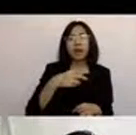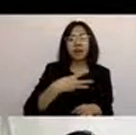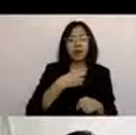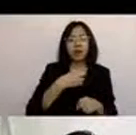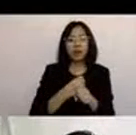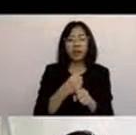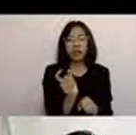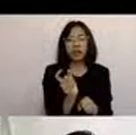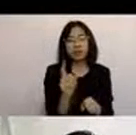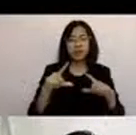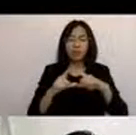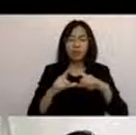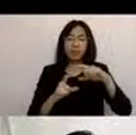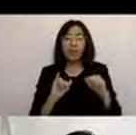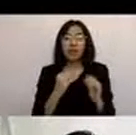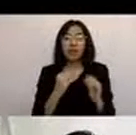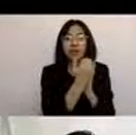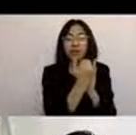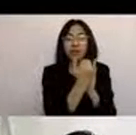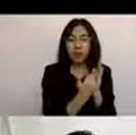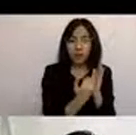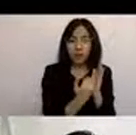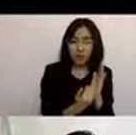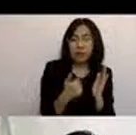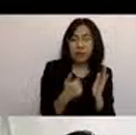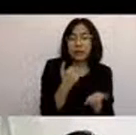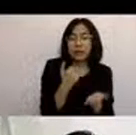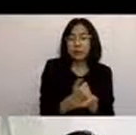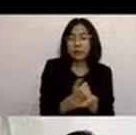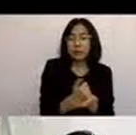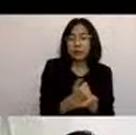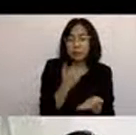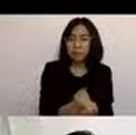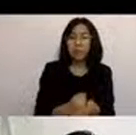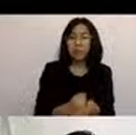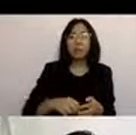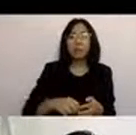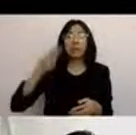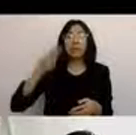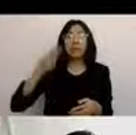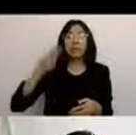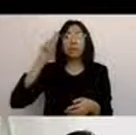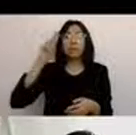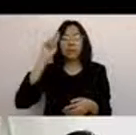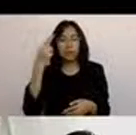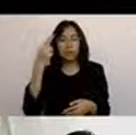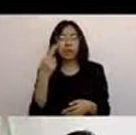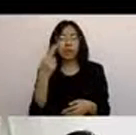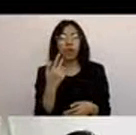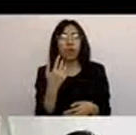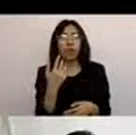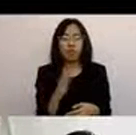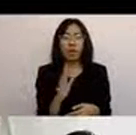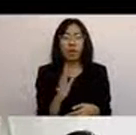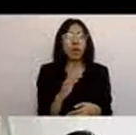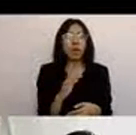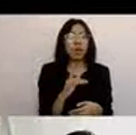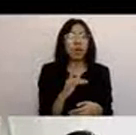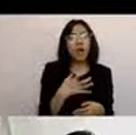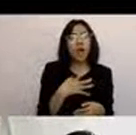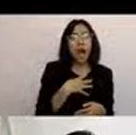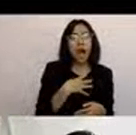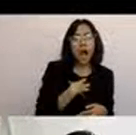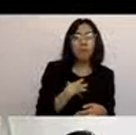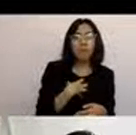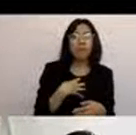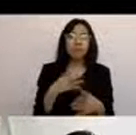hak tadi juga di Paparan kami eh disampaikan memang upaya pemerintah terkait dengan pemenuhan HAM di berbagai